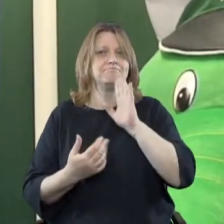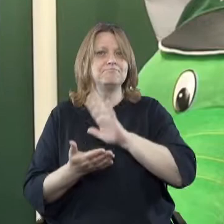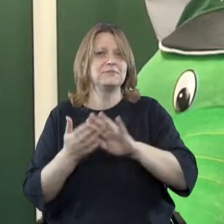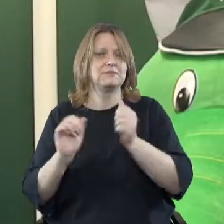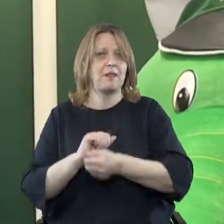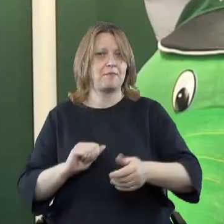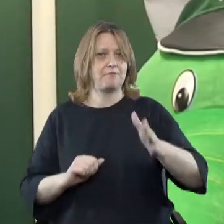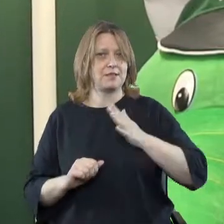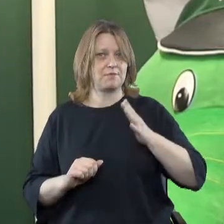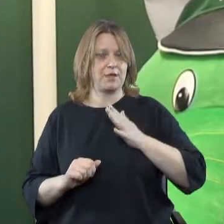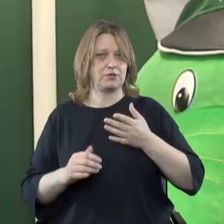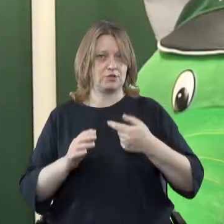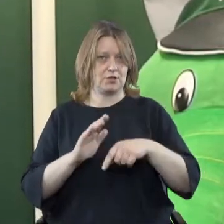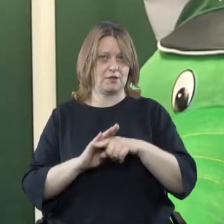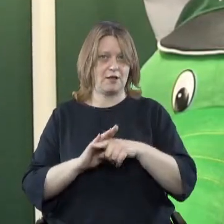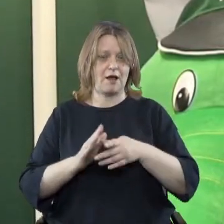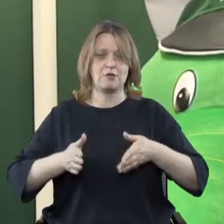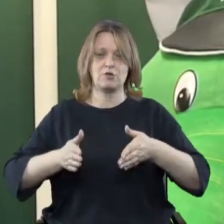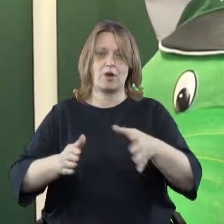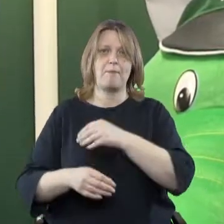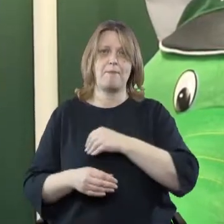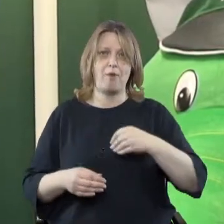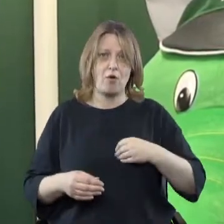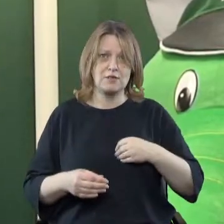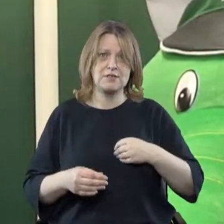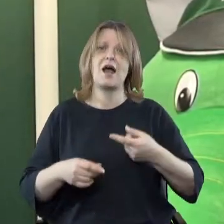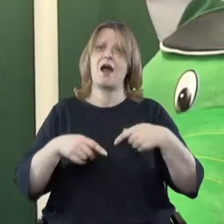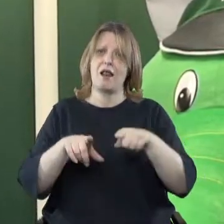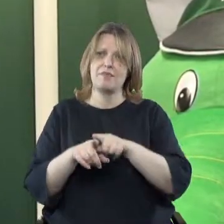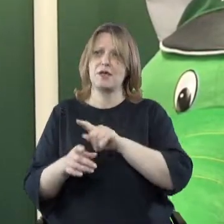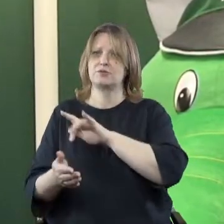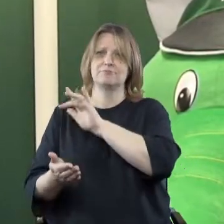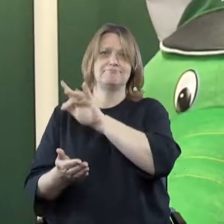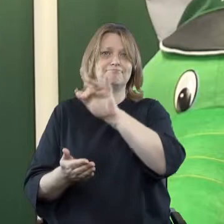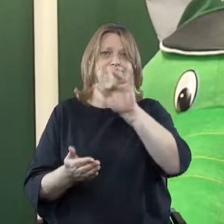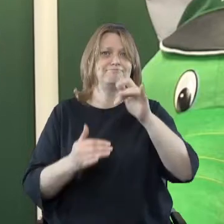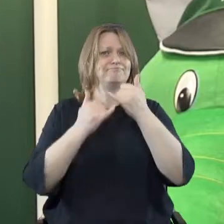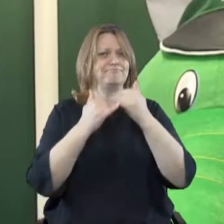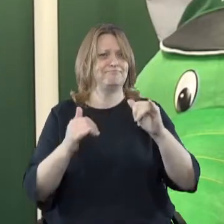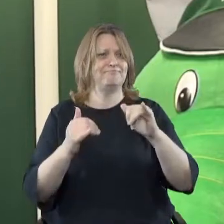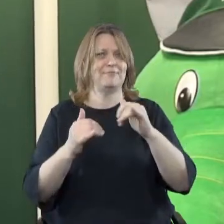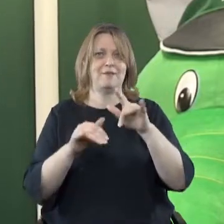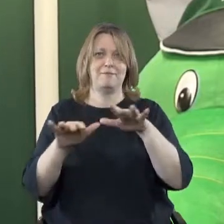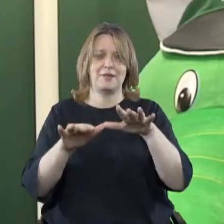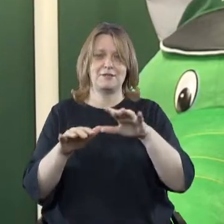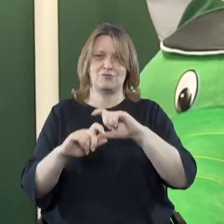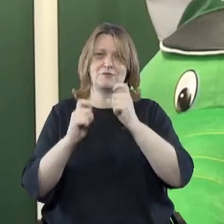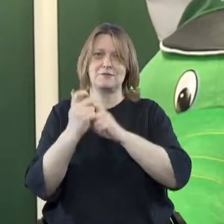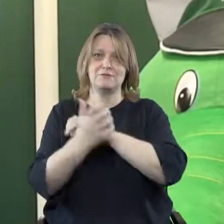drogach w Polsce, ale nie tylko, w każdym miejscu, w którym się znajdujemy.